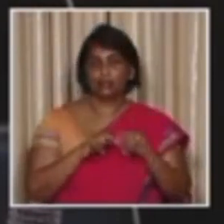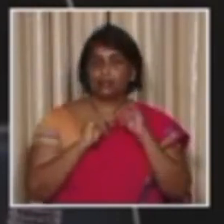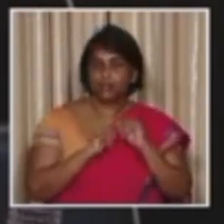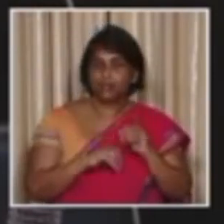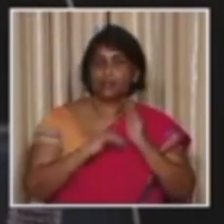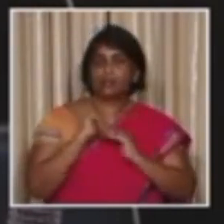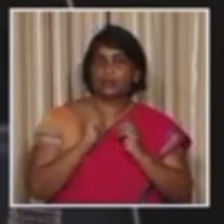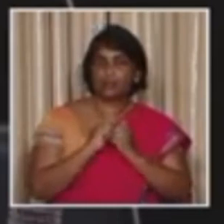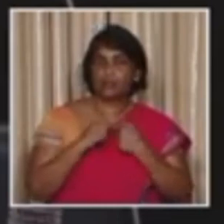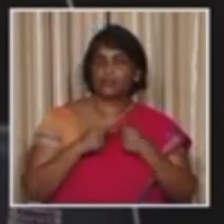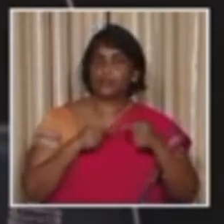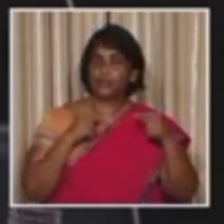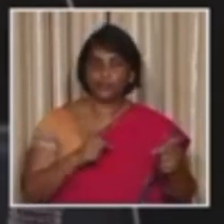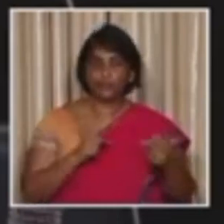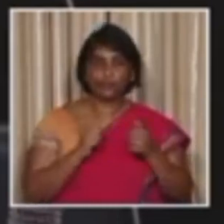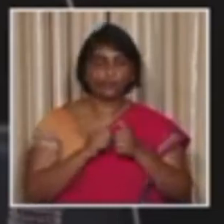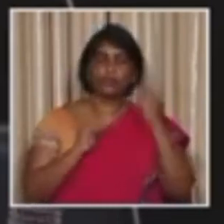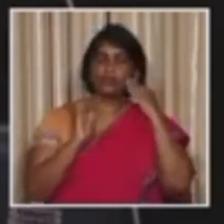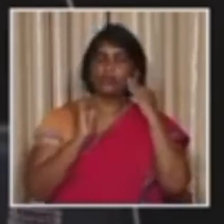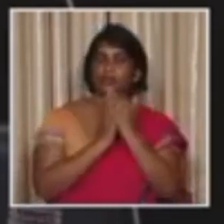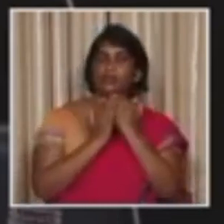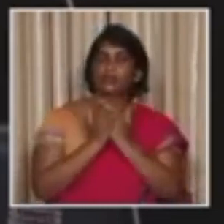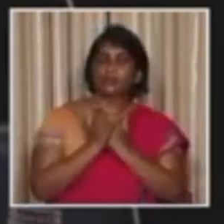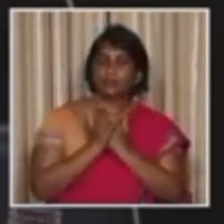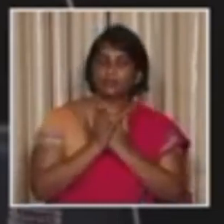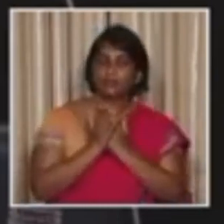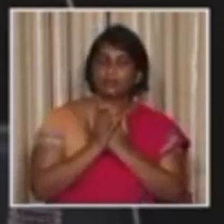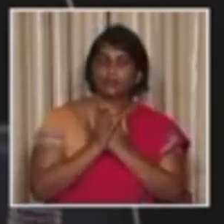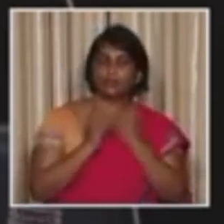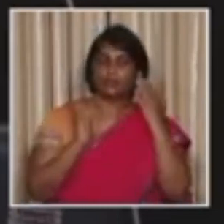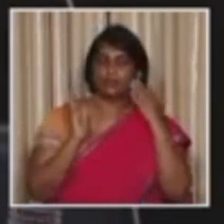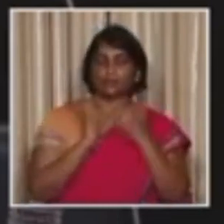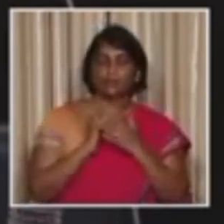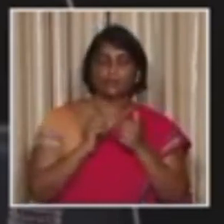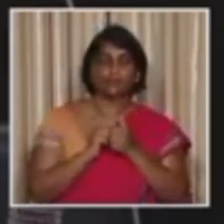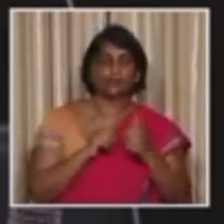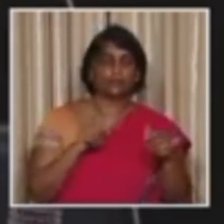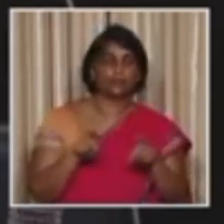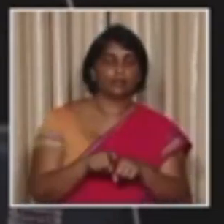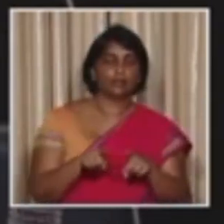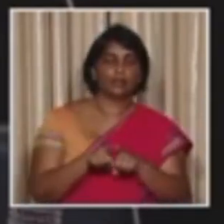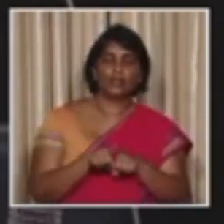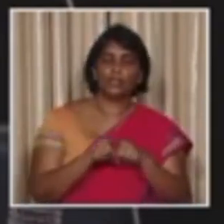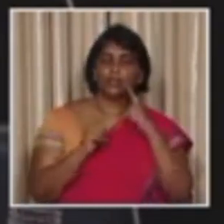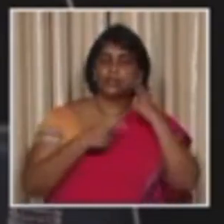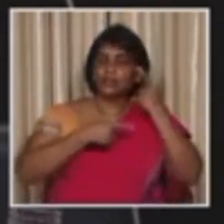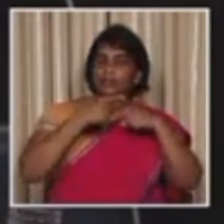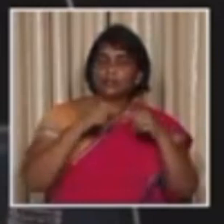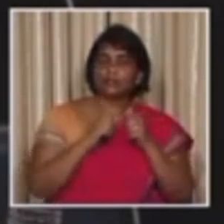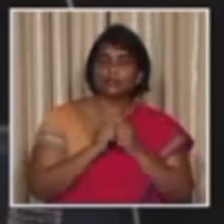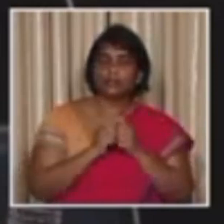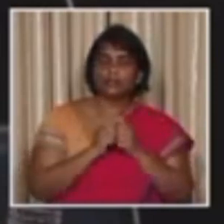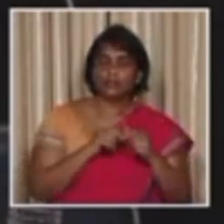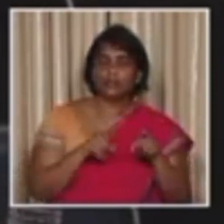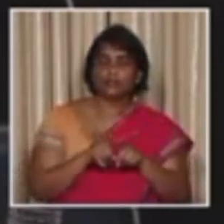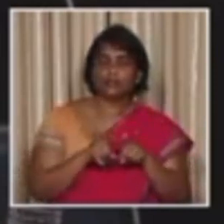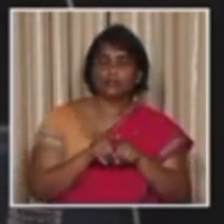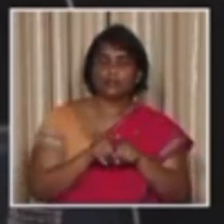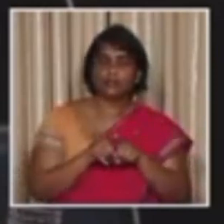இங்கிருக்கின்ற நமது கட்சி தலைவர்கள் அது மாதிரி ஜனாதிபதி அதே போன்று பிரதம அமைச்சர்கள் பாராளுமன்ற